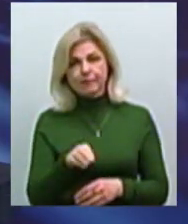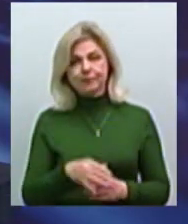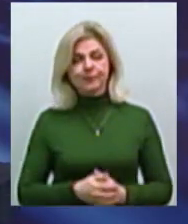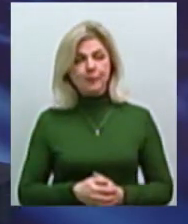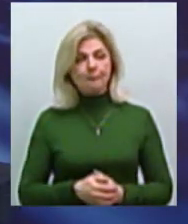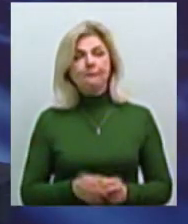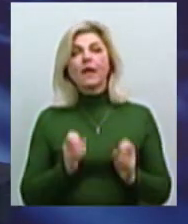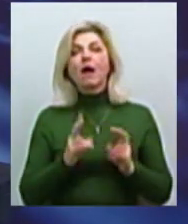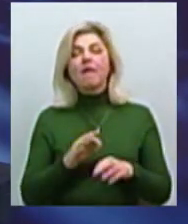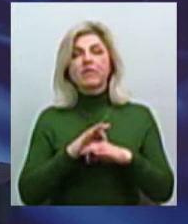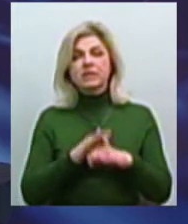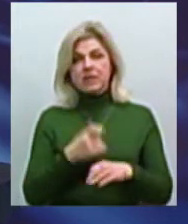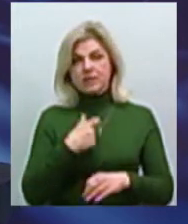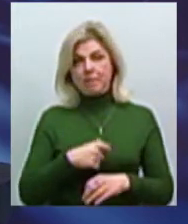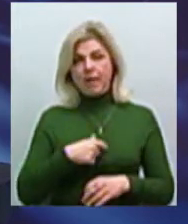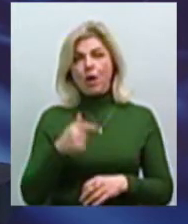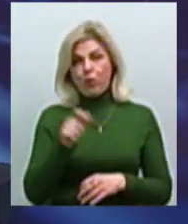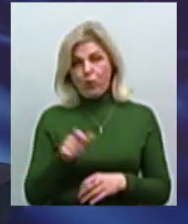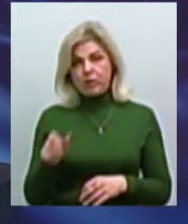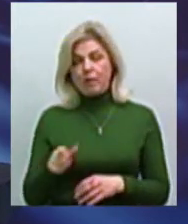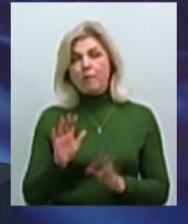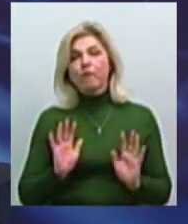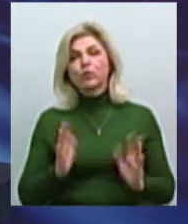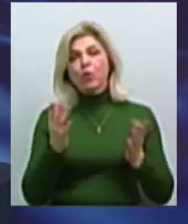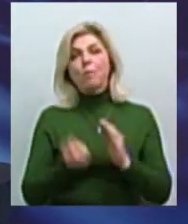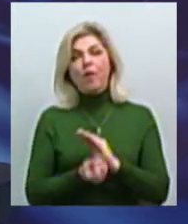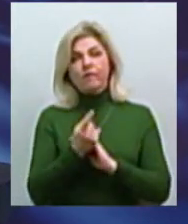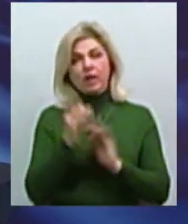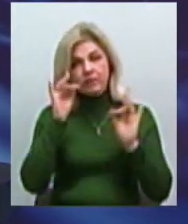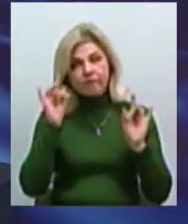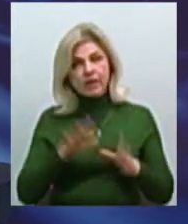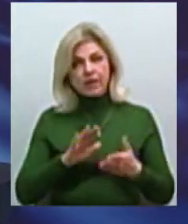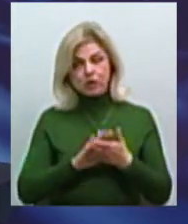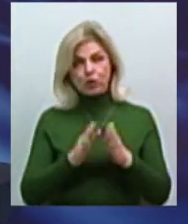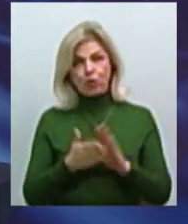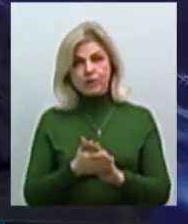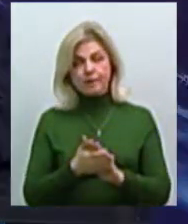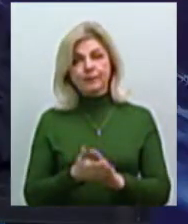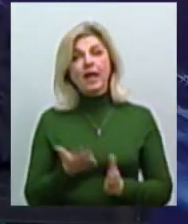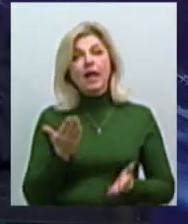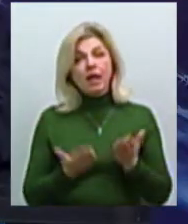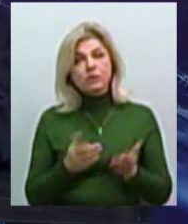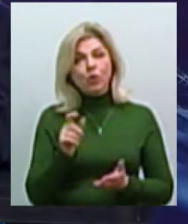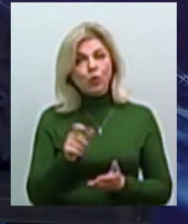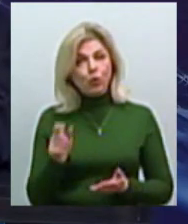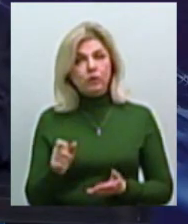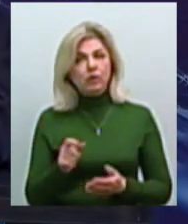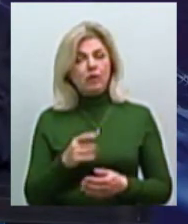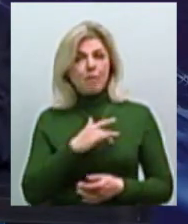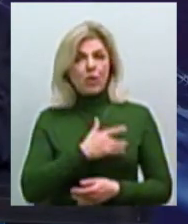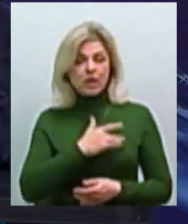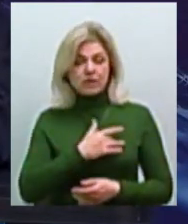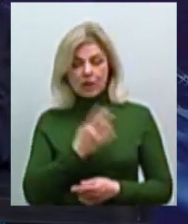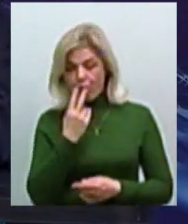поводитись громадянам в разі виникнення надзвичайних ситуацій? Ну, в разі, якщо громадяни виявили якийсь підозрілий